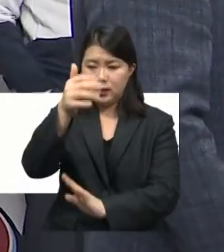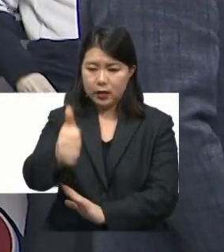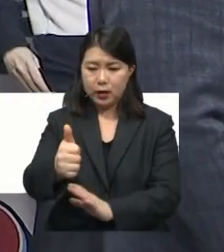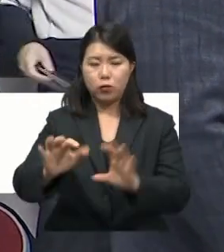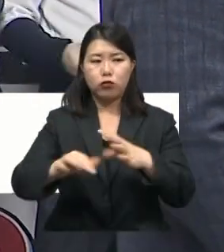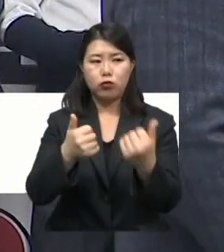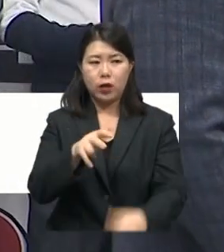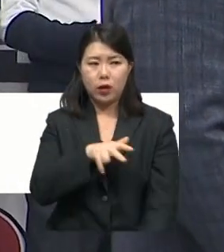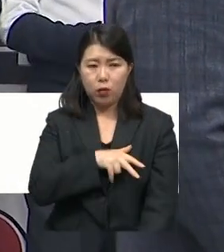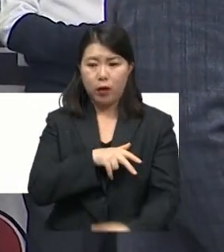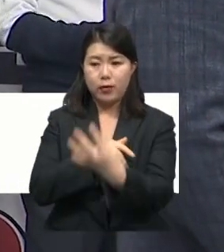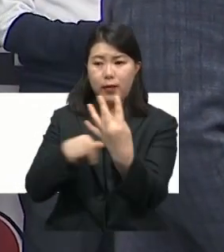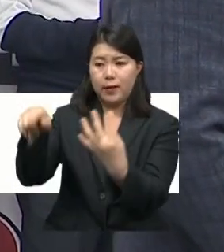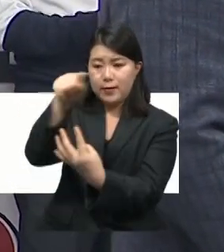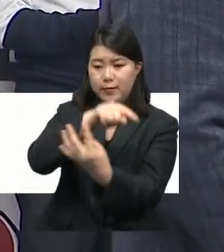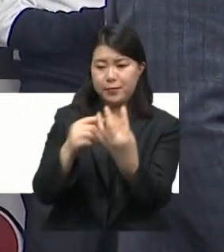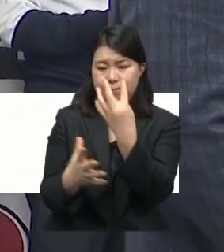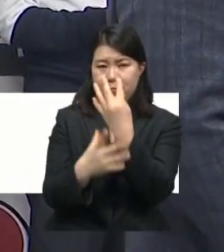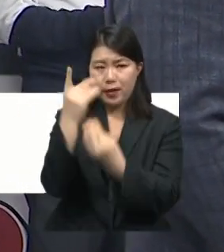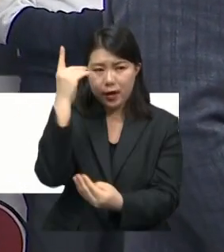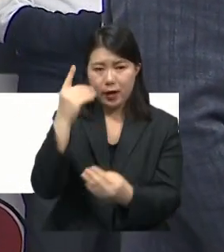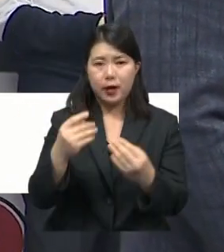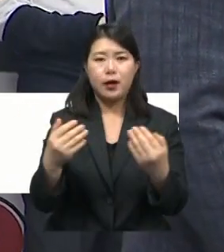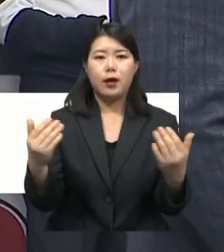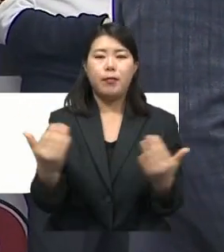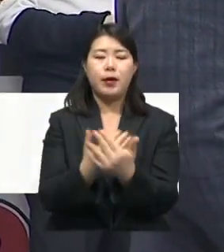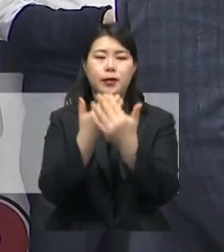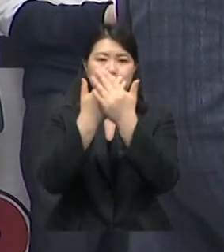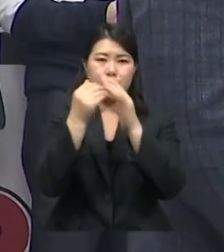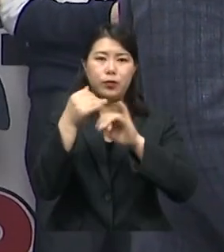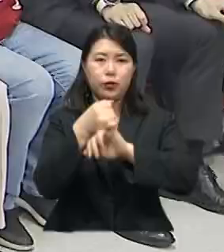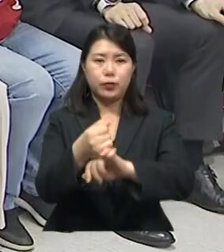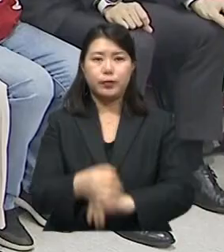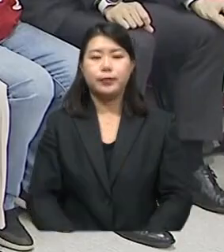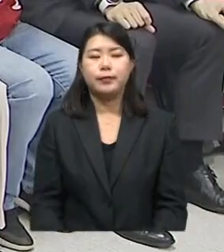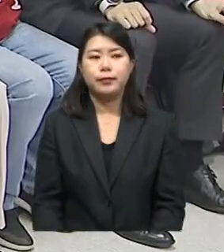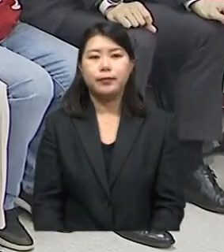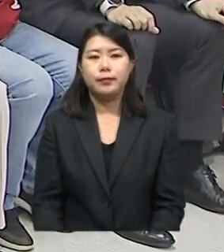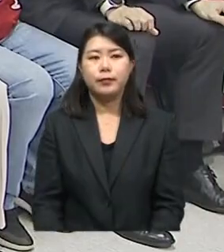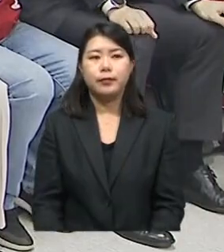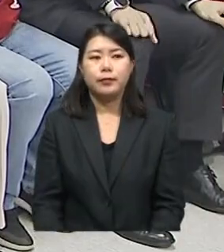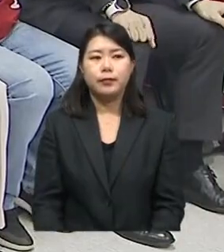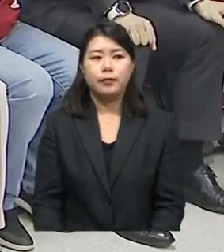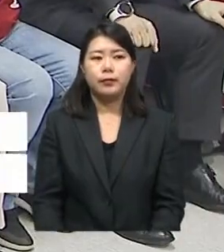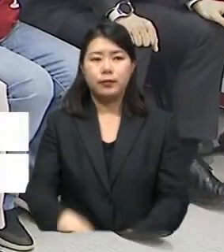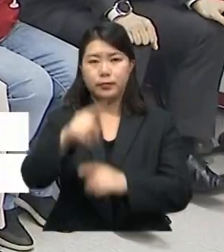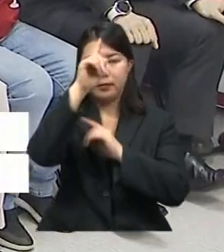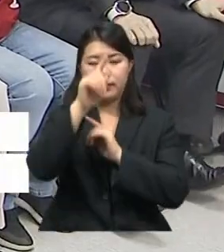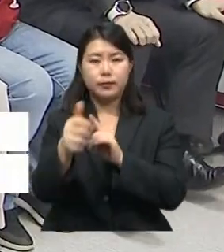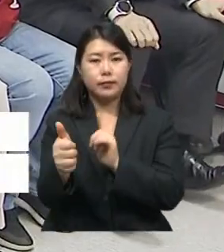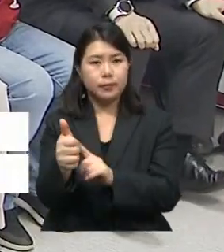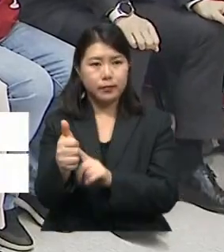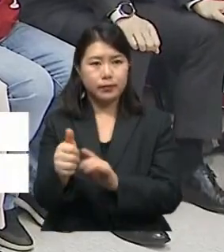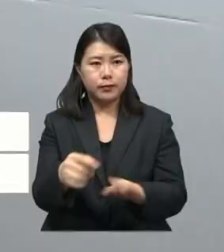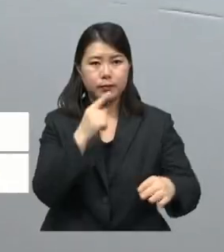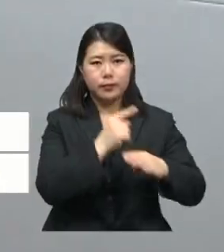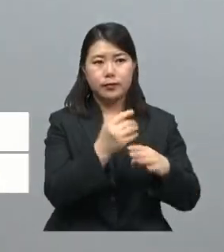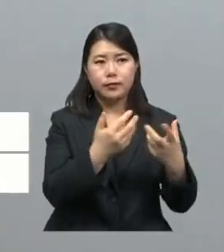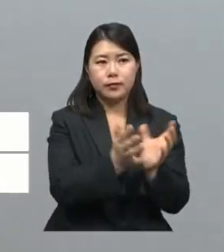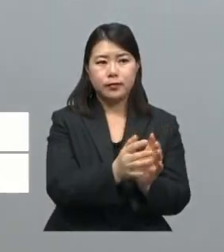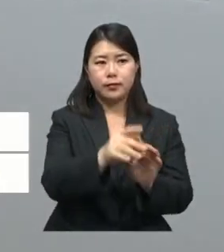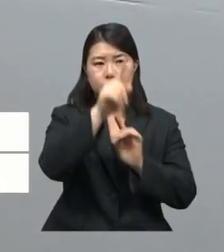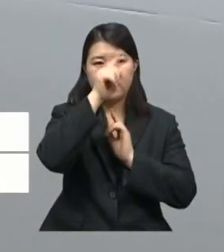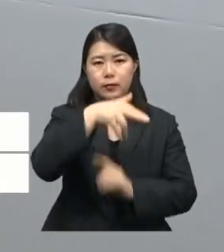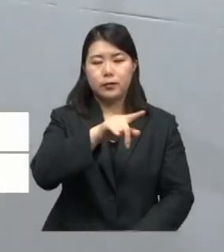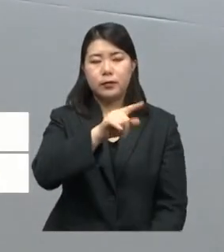국회의원 사각편대를 이루어서 의정부 발전을 꼭 시키겠습니다. 국민의힘 이형섭 예비후보는 더불어민주당